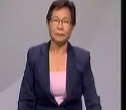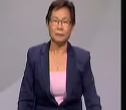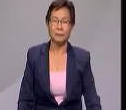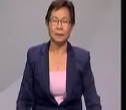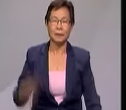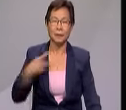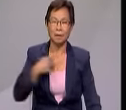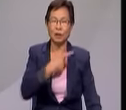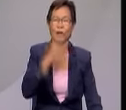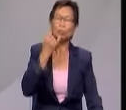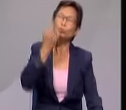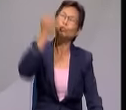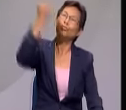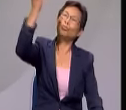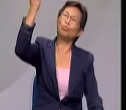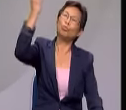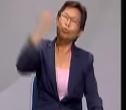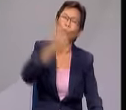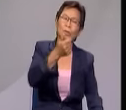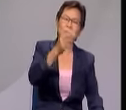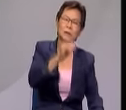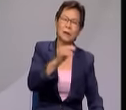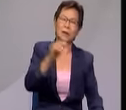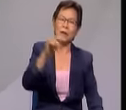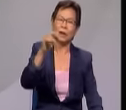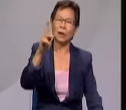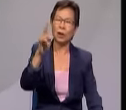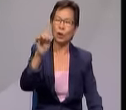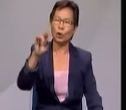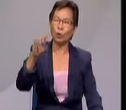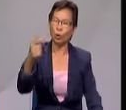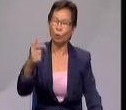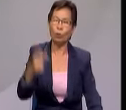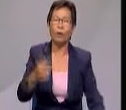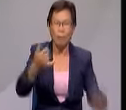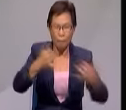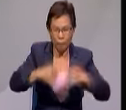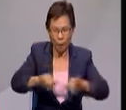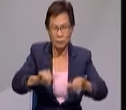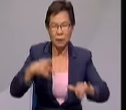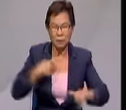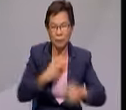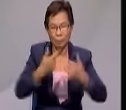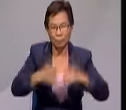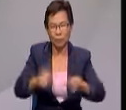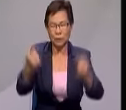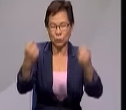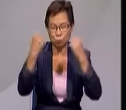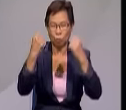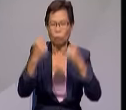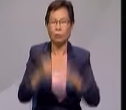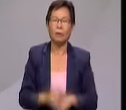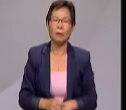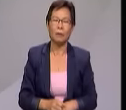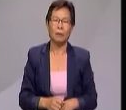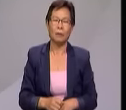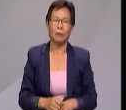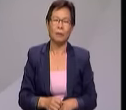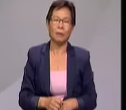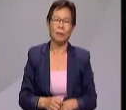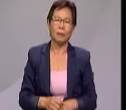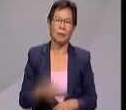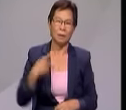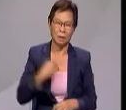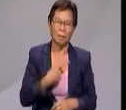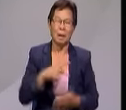Kita dulu ada Sam Kiong, ada Yi Yusin, dia orang kita masih strong lah. Tapi bukan maksudnya sekarang